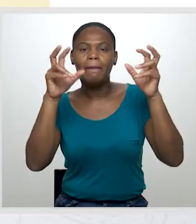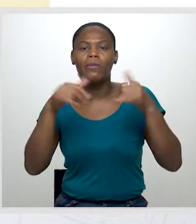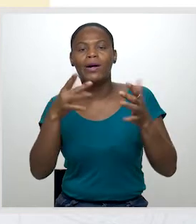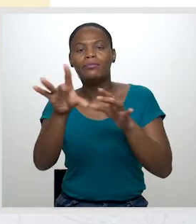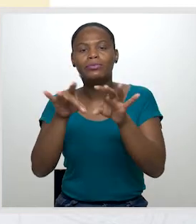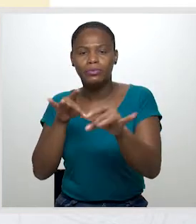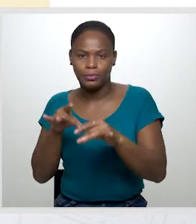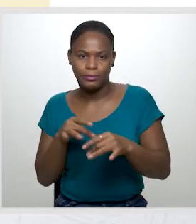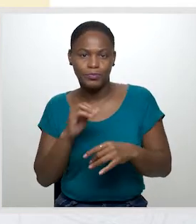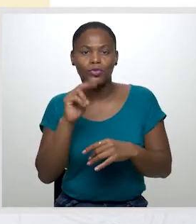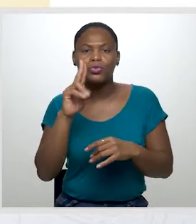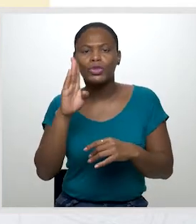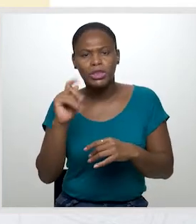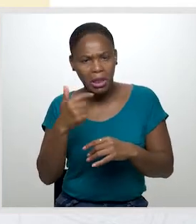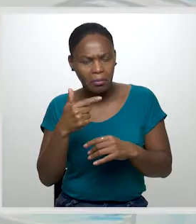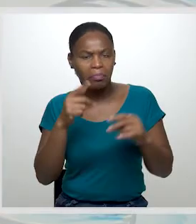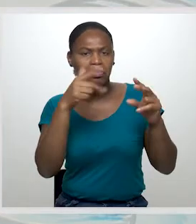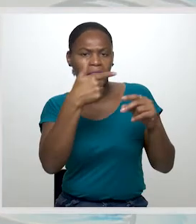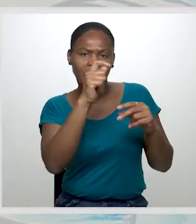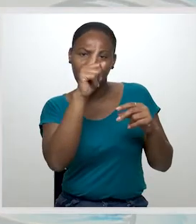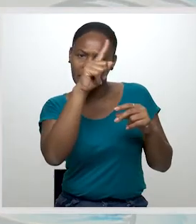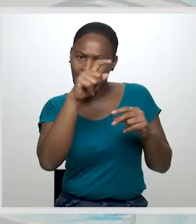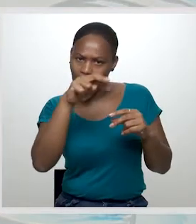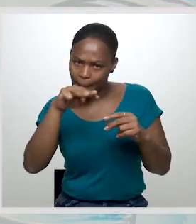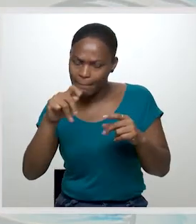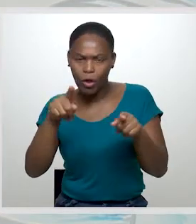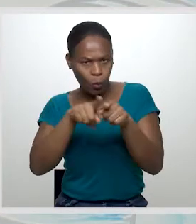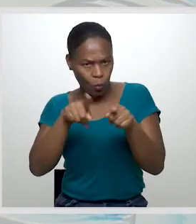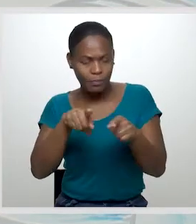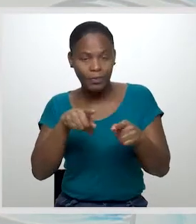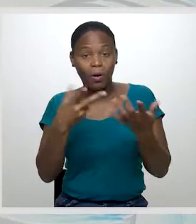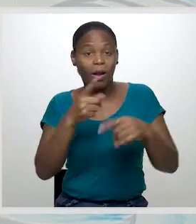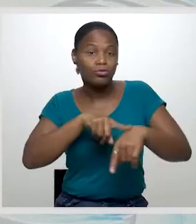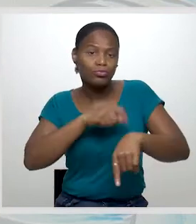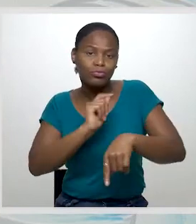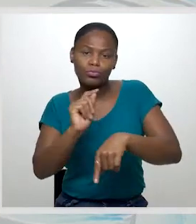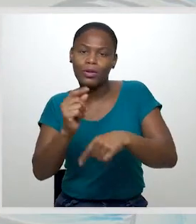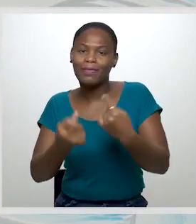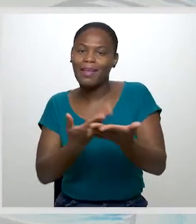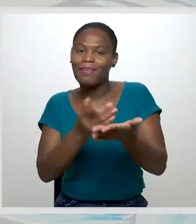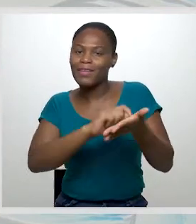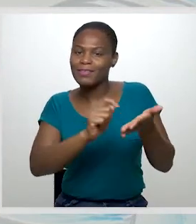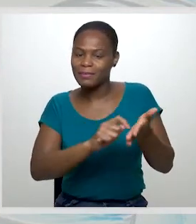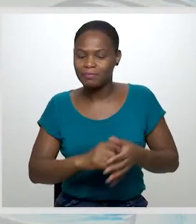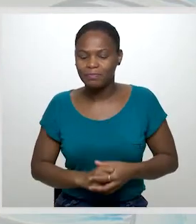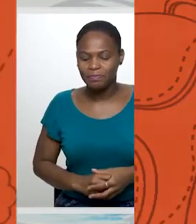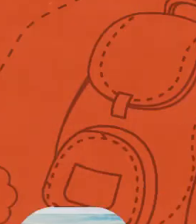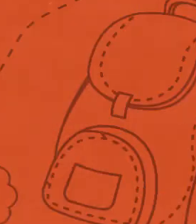les sujets, c'est la même chose. D'accord? Je te laisse quelques secondes pour faire cet exercice.